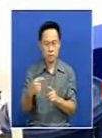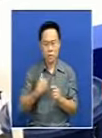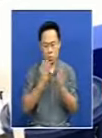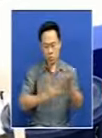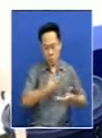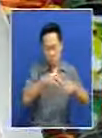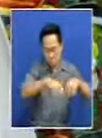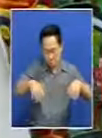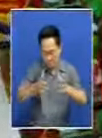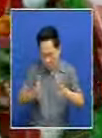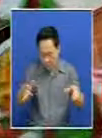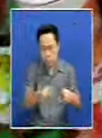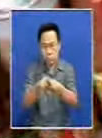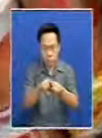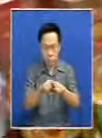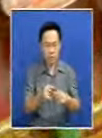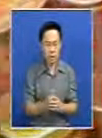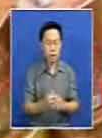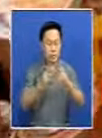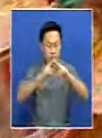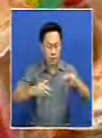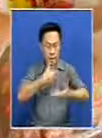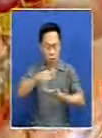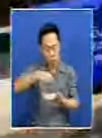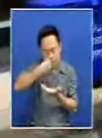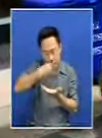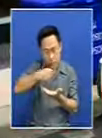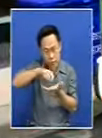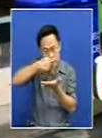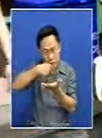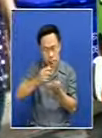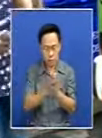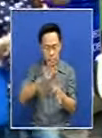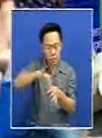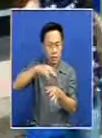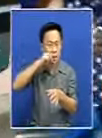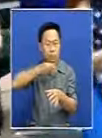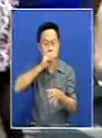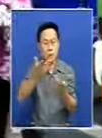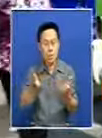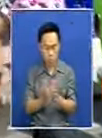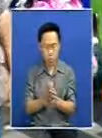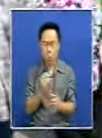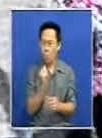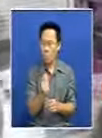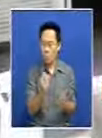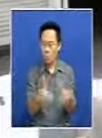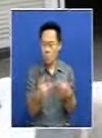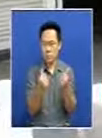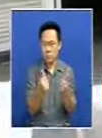าเยอะ แต่สำหรับร้านค้าจำหน่ายอาหารและเครื่องดื่มนั้นขายของได้จำนวนมากเพราะมีนักท่องเที่ยวมาม